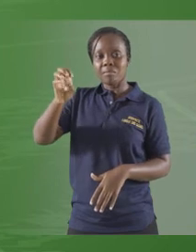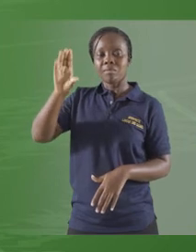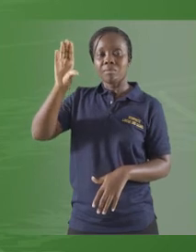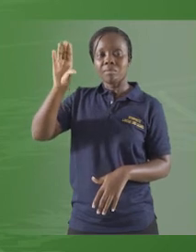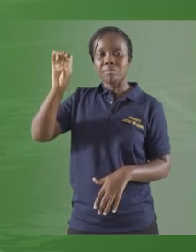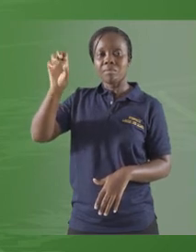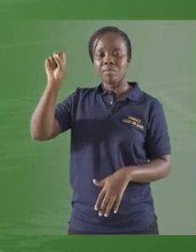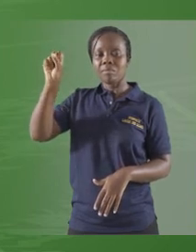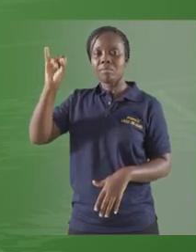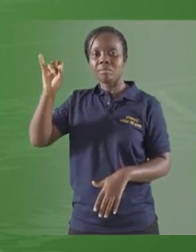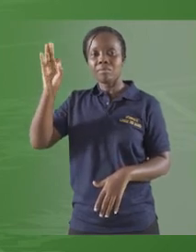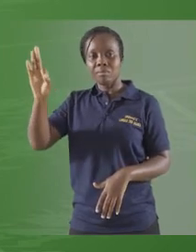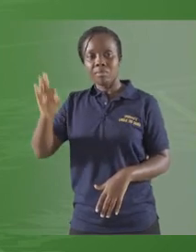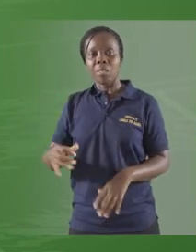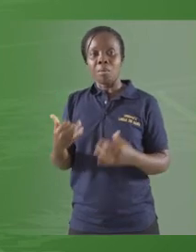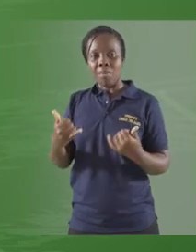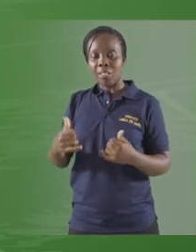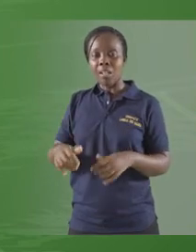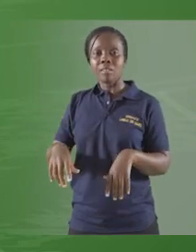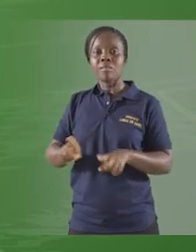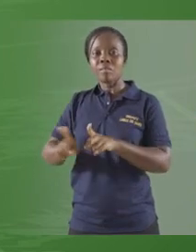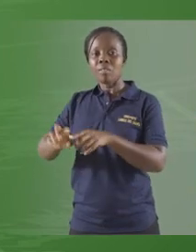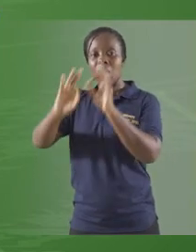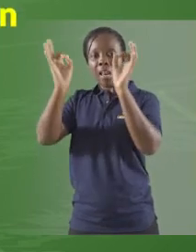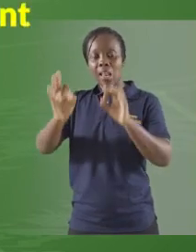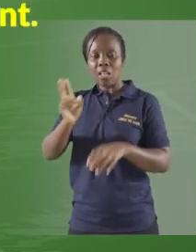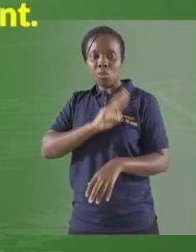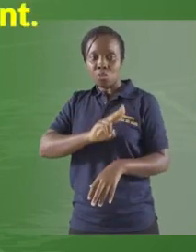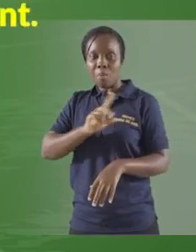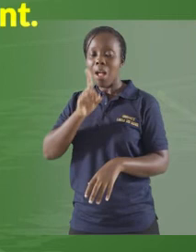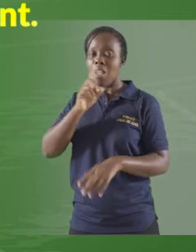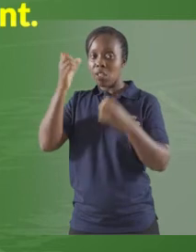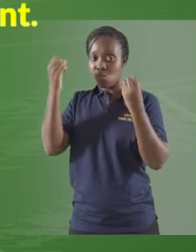Et l'allèle normal est dominant.